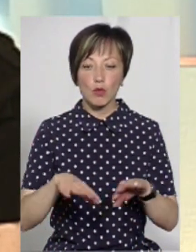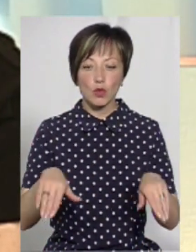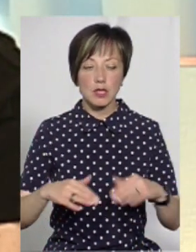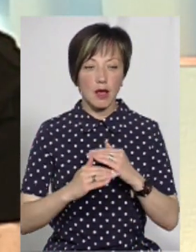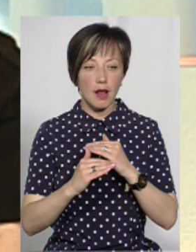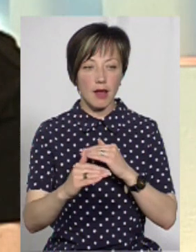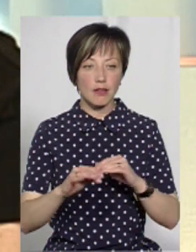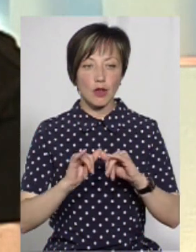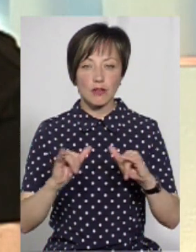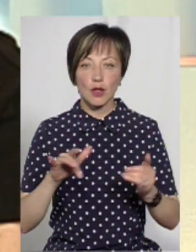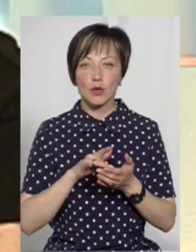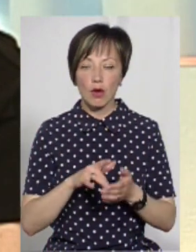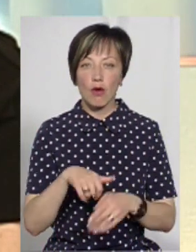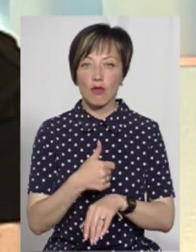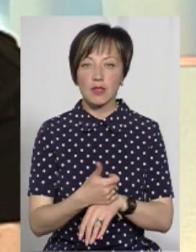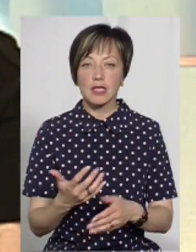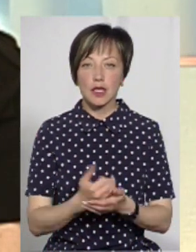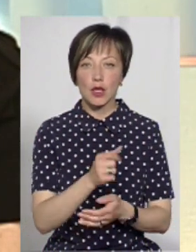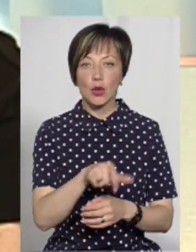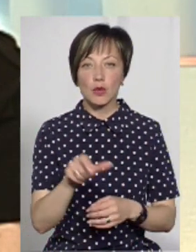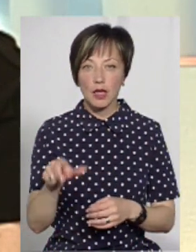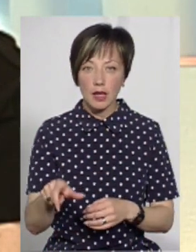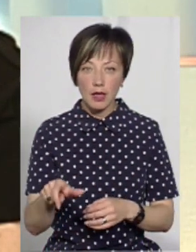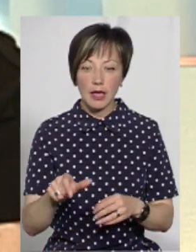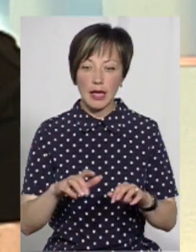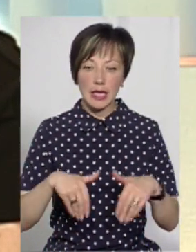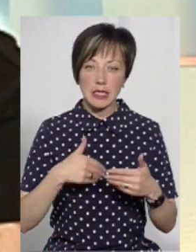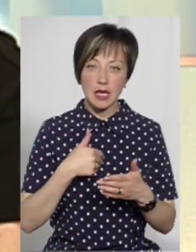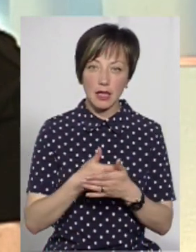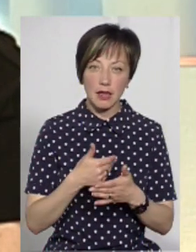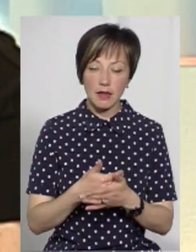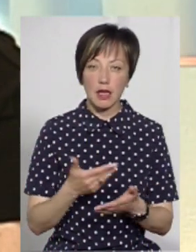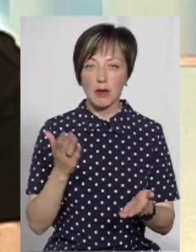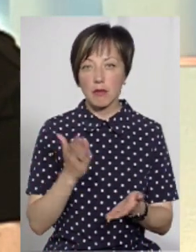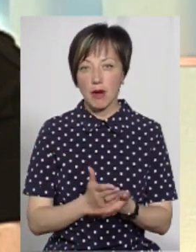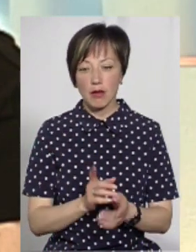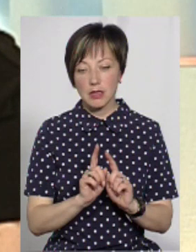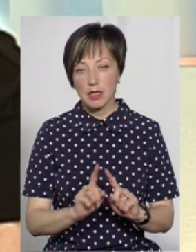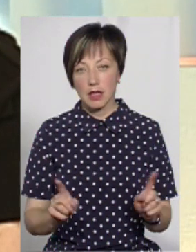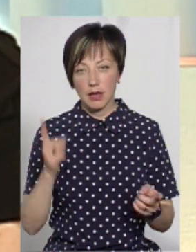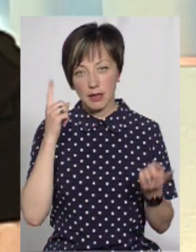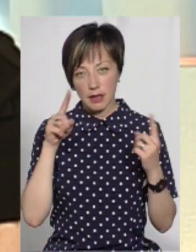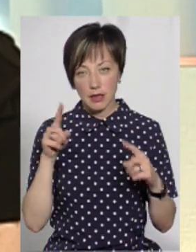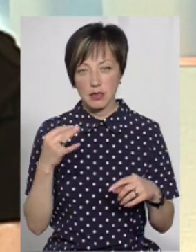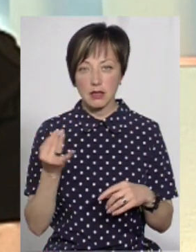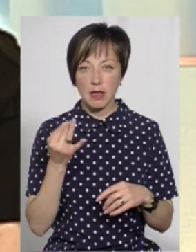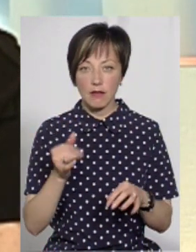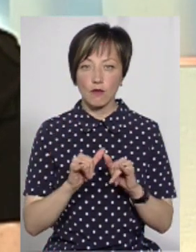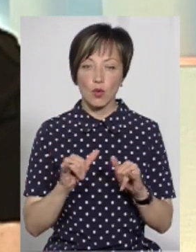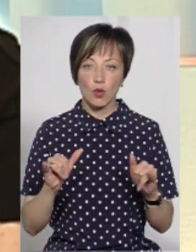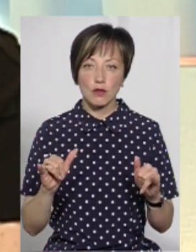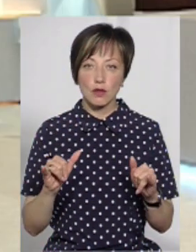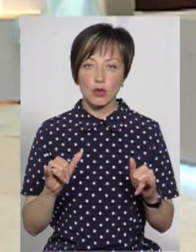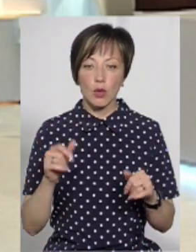галявині розвивати туризм. Найголовніше – знайти тих людей, ось таких ініціативних, які мають якісь нестандартні ідеї, які зацікавлені в